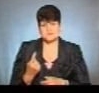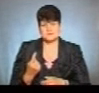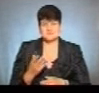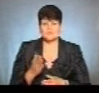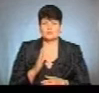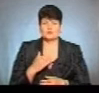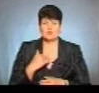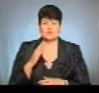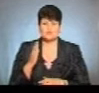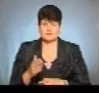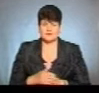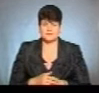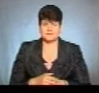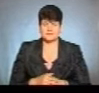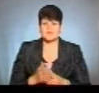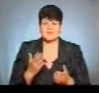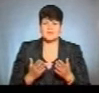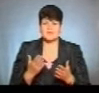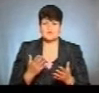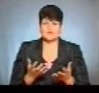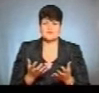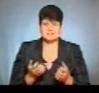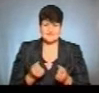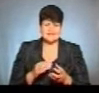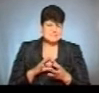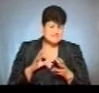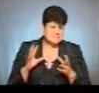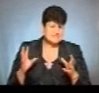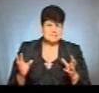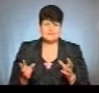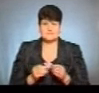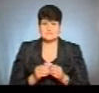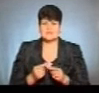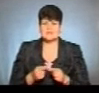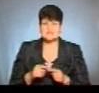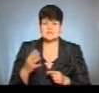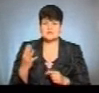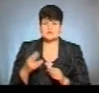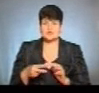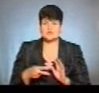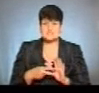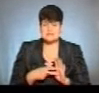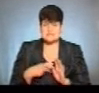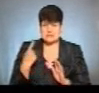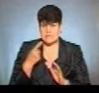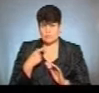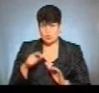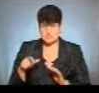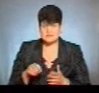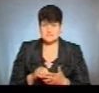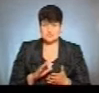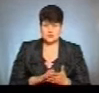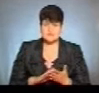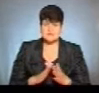будемо голосувати. Якщо взяти зі всіх, а це 47 осіб зареєстровані. Станом